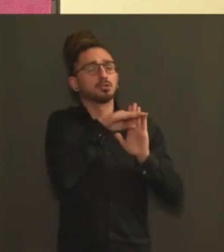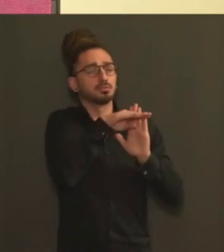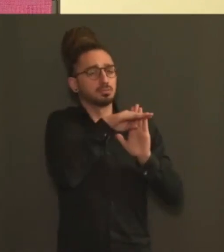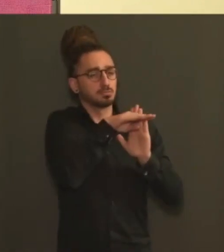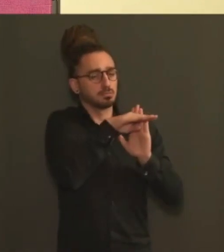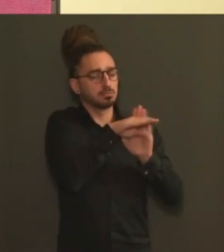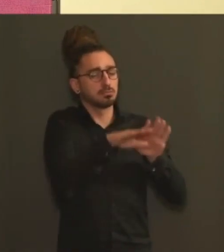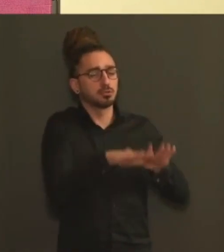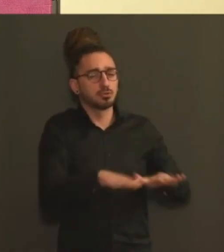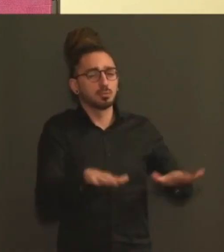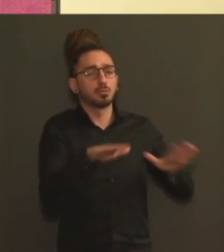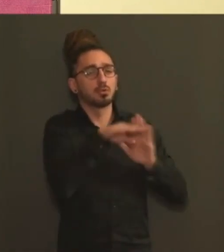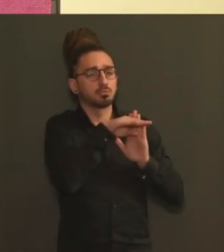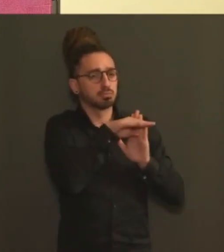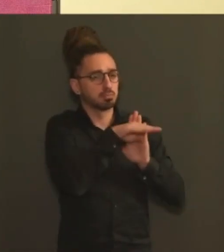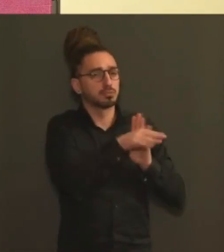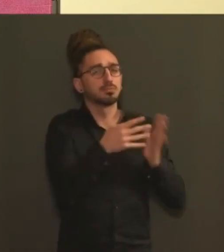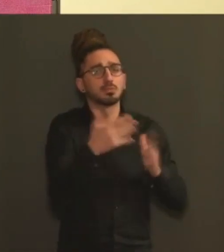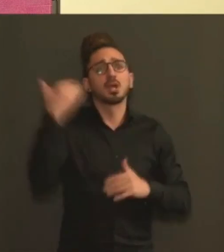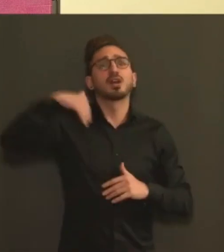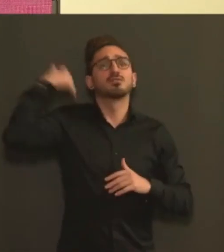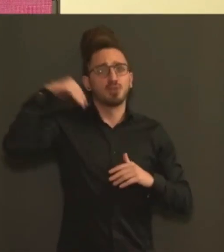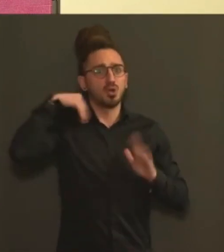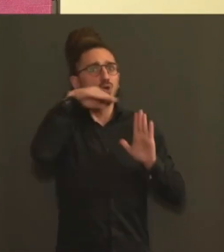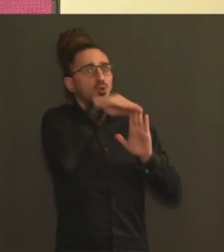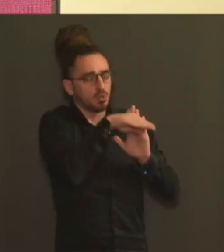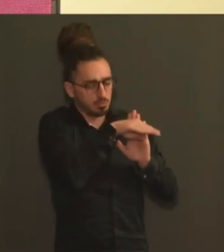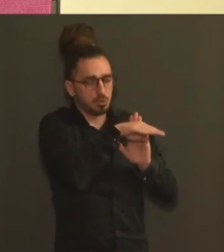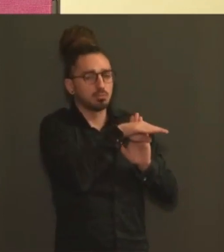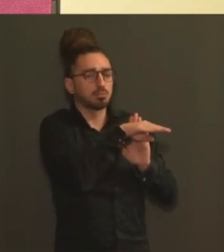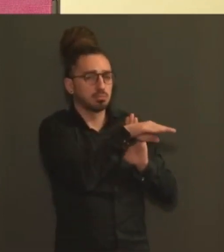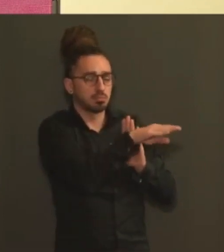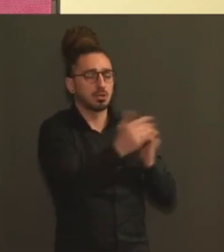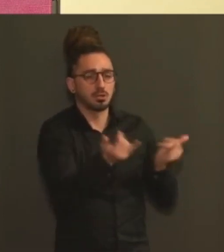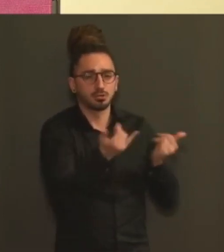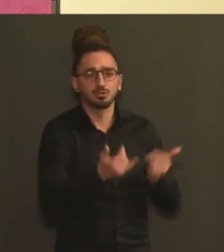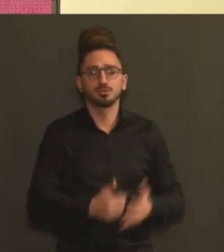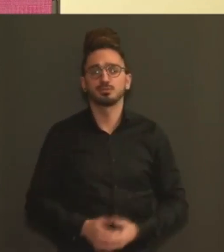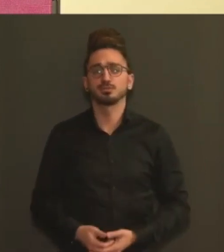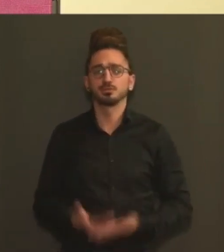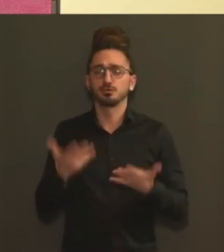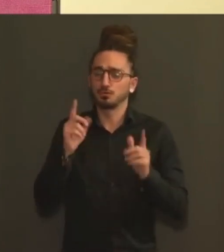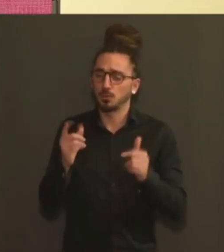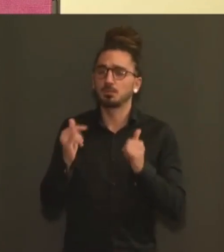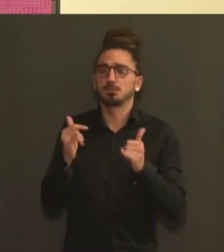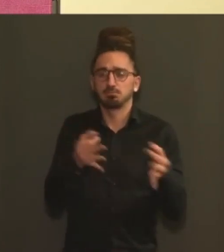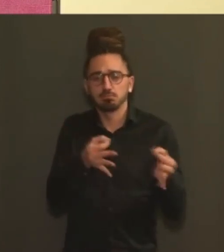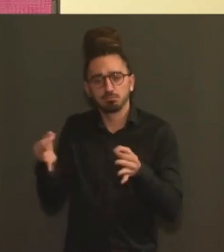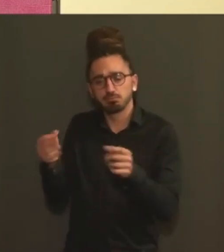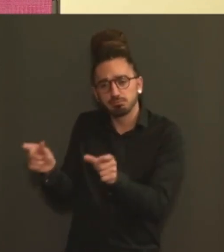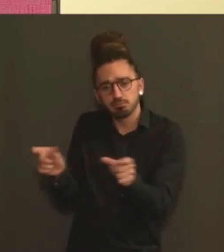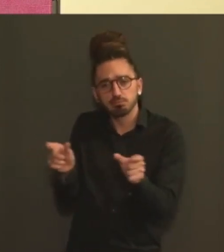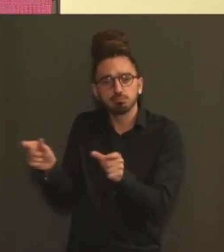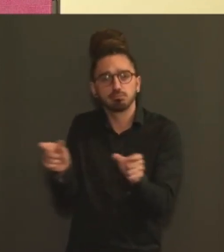plus lente que dans les semaines précédentes. Et donc c'est certainement un point qu'il faudra suivre. On l'a déjà dit, on se trouve